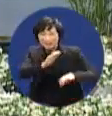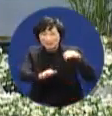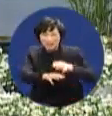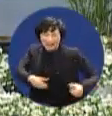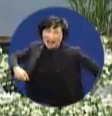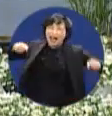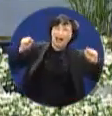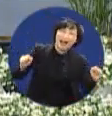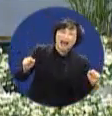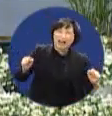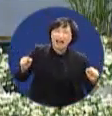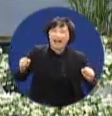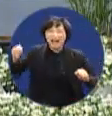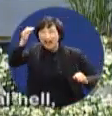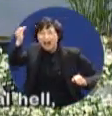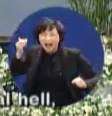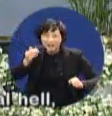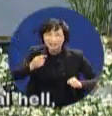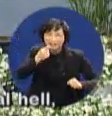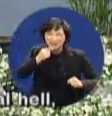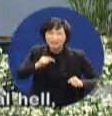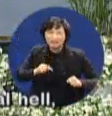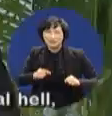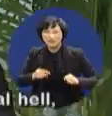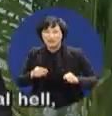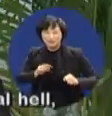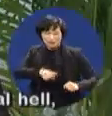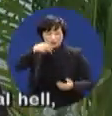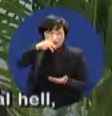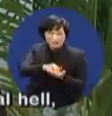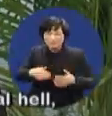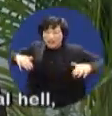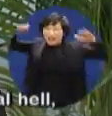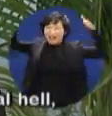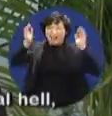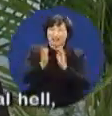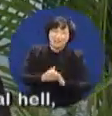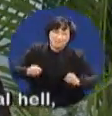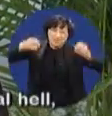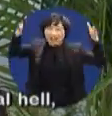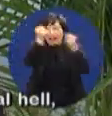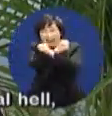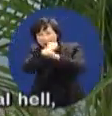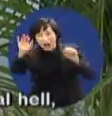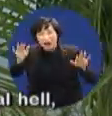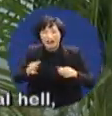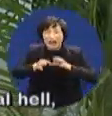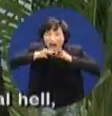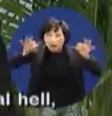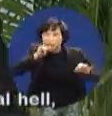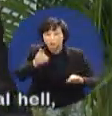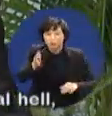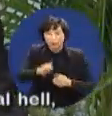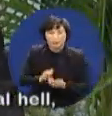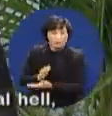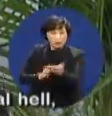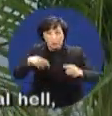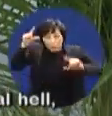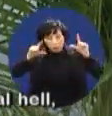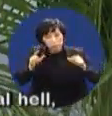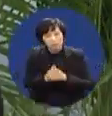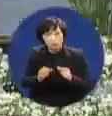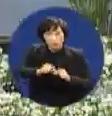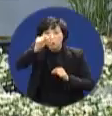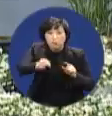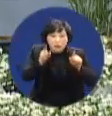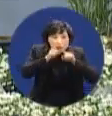만세 해방 이랬는데, 영원한 지옥과 저주와 마귀 사단 귀신의 손아귀에서 해방된 사람들이